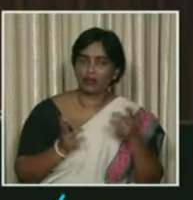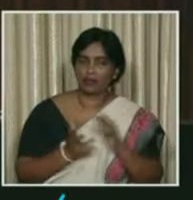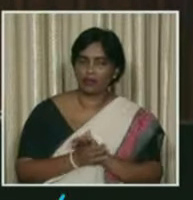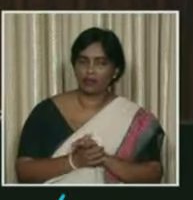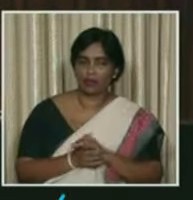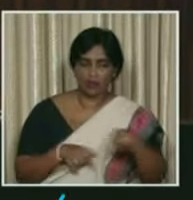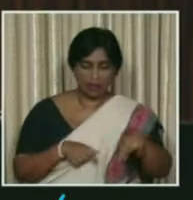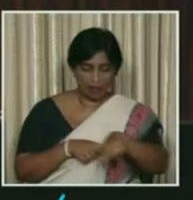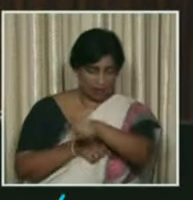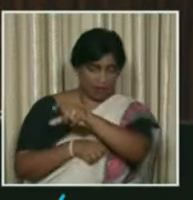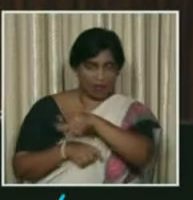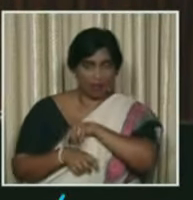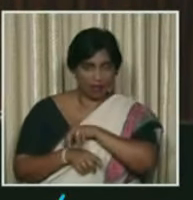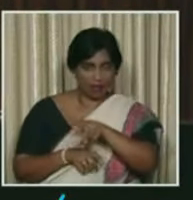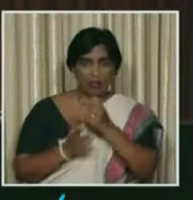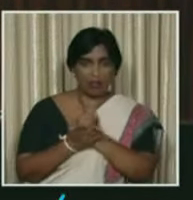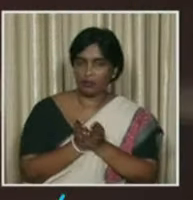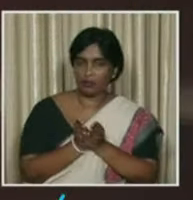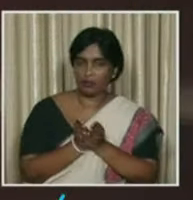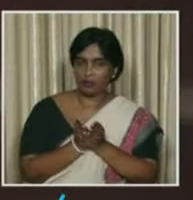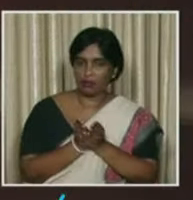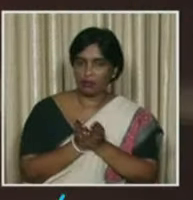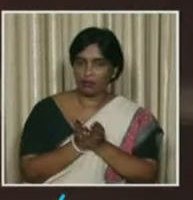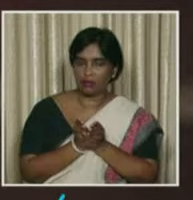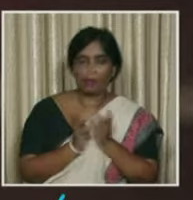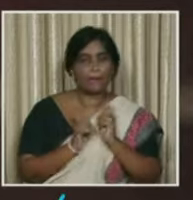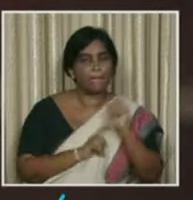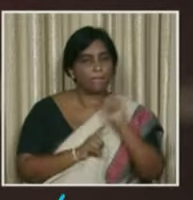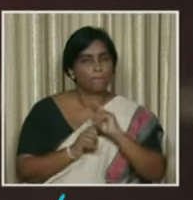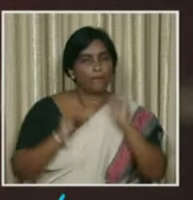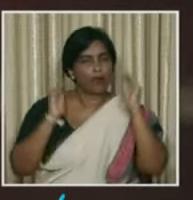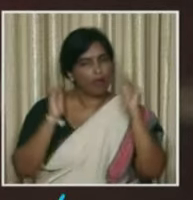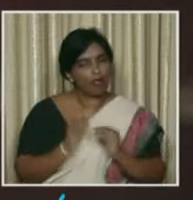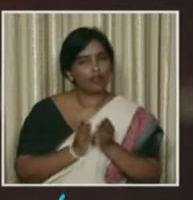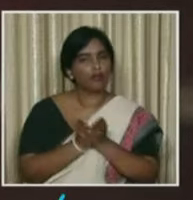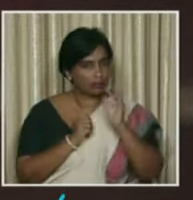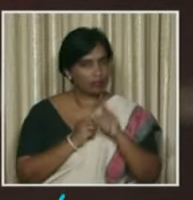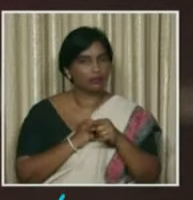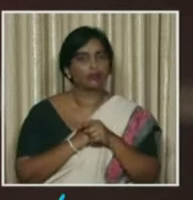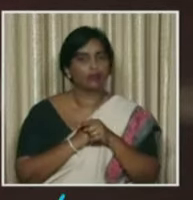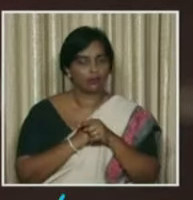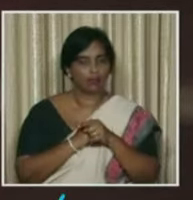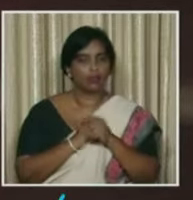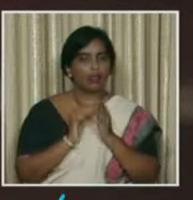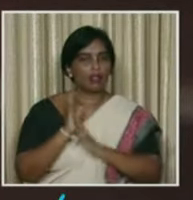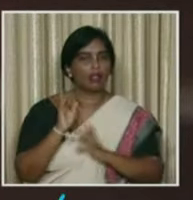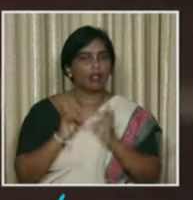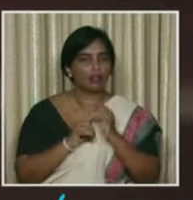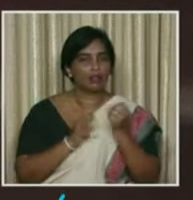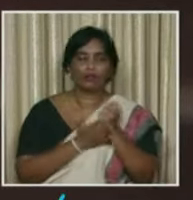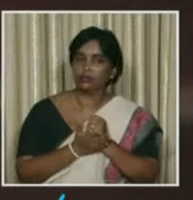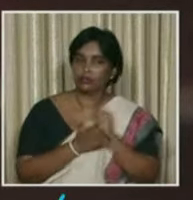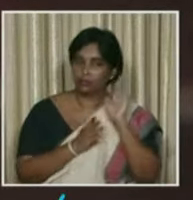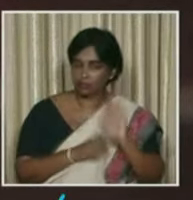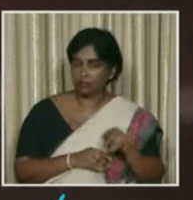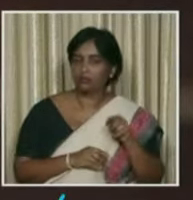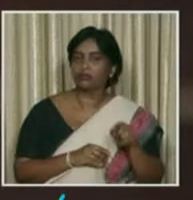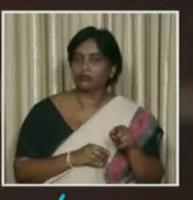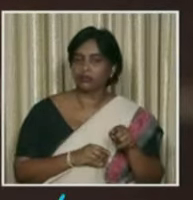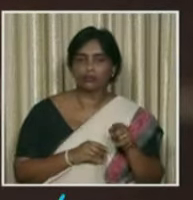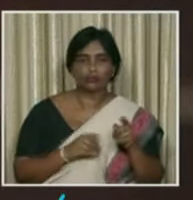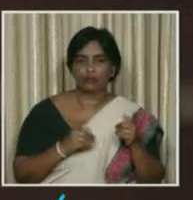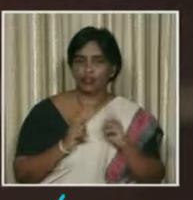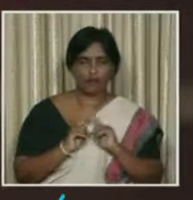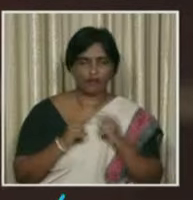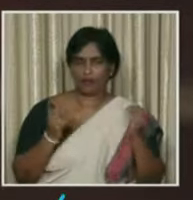මධ්‍ය රේඛාව හරහා ගිය මන්ත්‍රීවරු දෙපැත්තෙම ඉන්නවා. පාර්ලිමේන්තුව අවම ශික්ෂණය පවත්වාගෙන යන්න මේ මන්ත්‍රීවරු සෑම කෙනෙකුටම තියෙනවා. ඒක